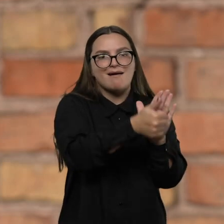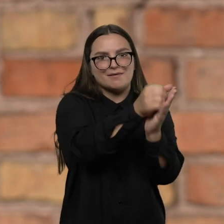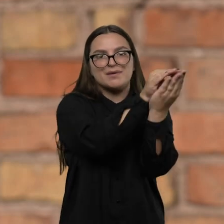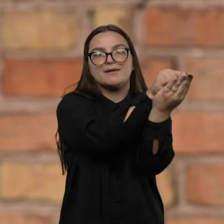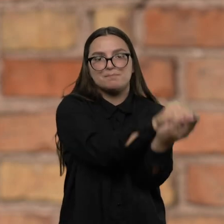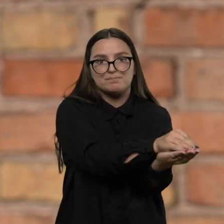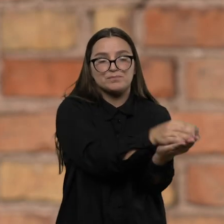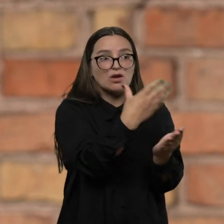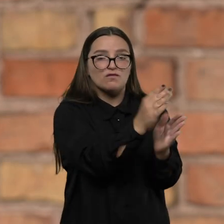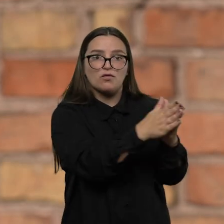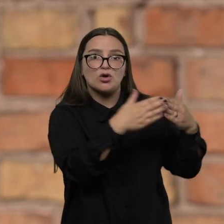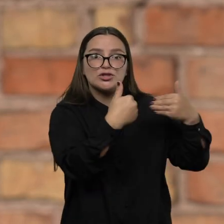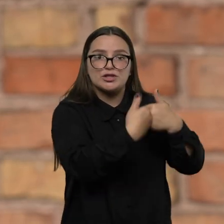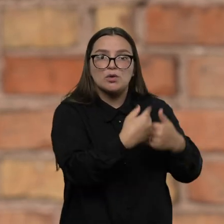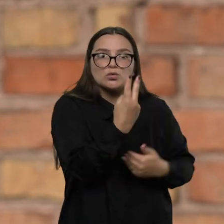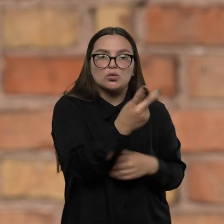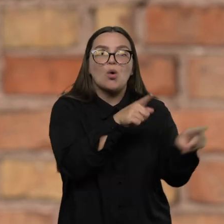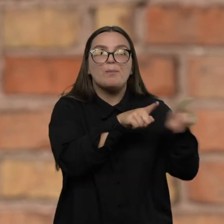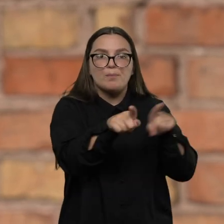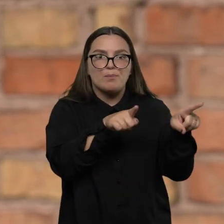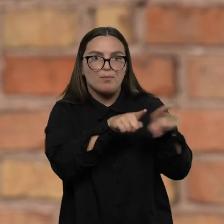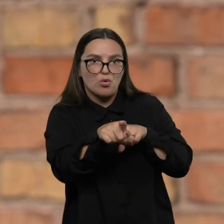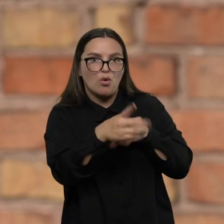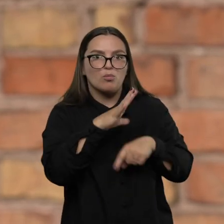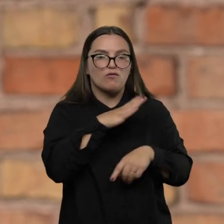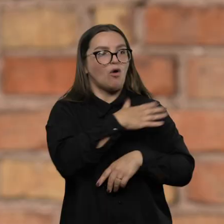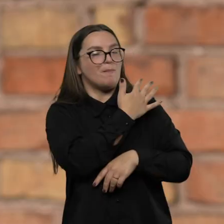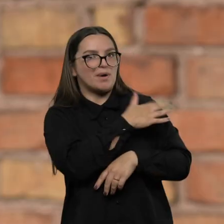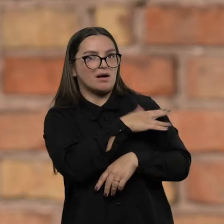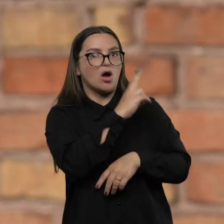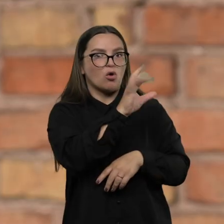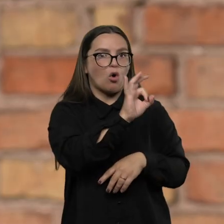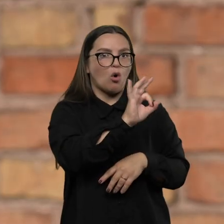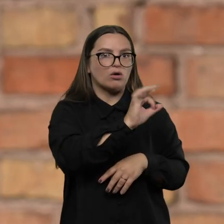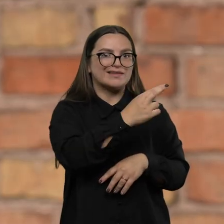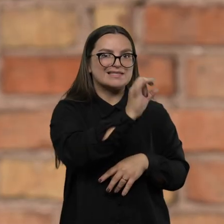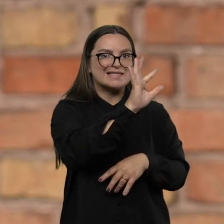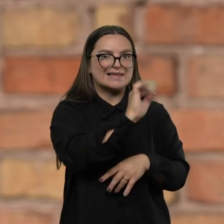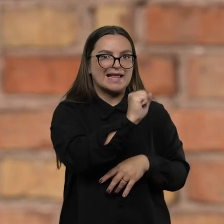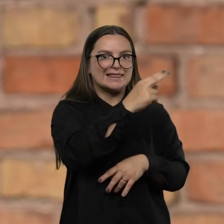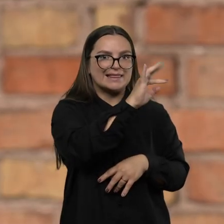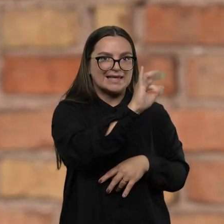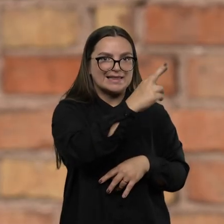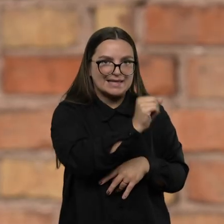palaidotas, jo šeimoje 2 broliai buvo partizanai, Vaikšnoras Konstantinas Tigras,